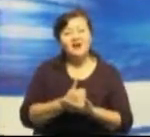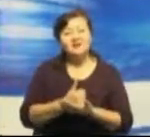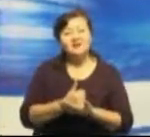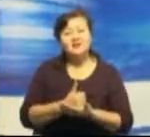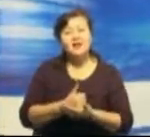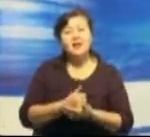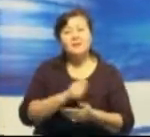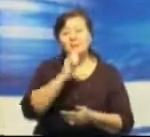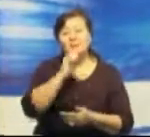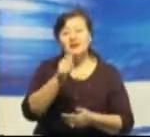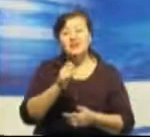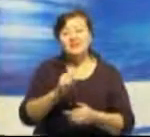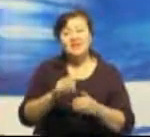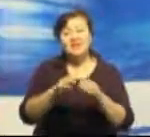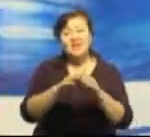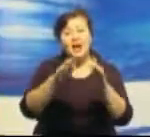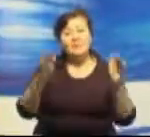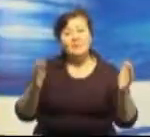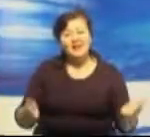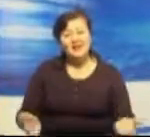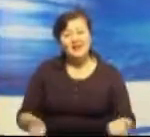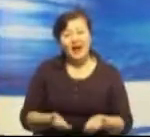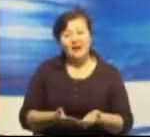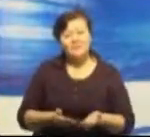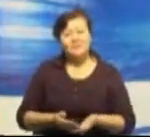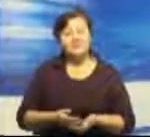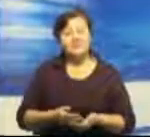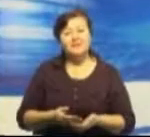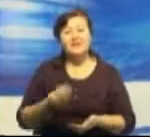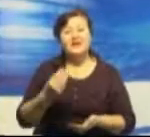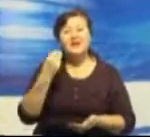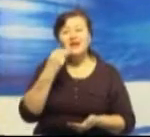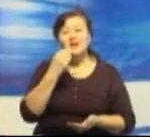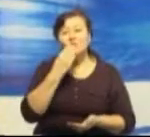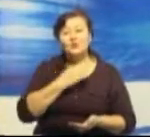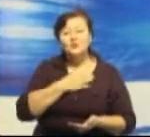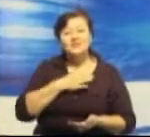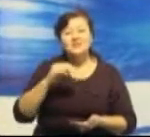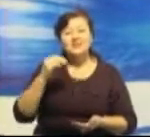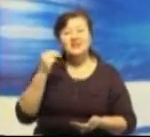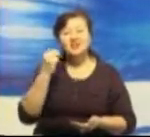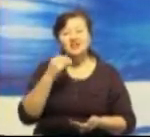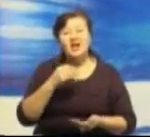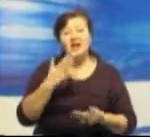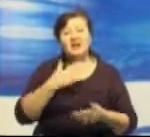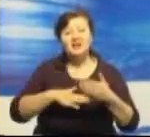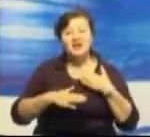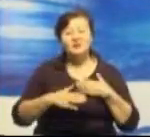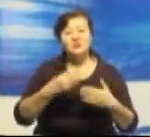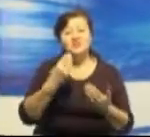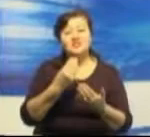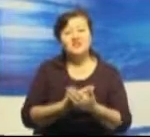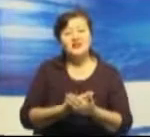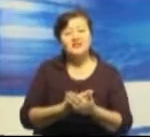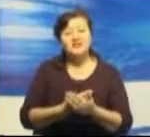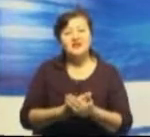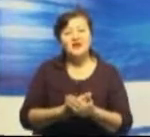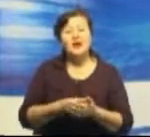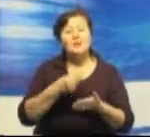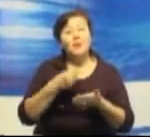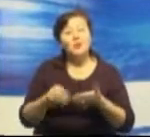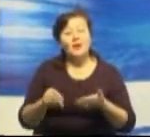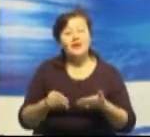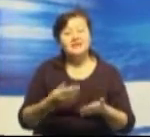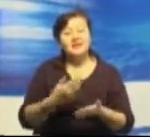плиту. Вместе с подарками излюбленный бренд МакТи радует любителей чая и своими новинками. На этот раз это обновленный дизайн